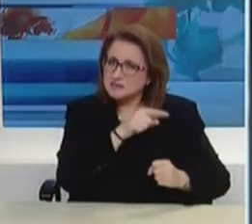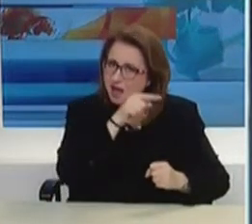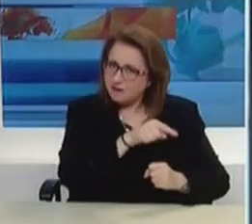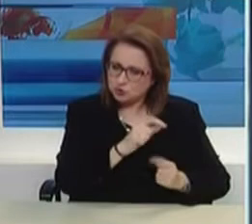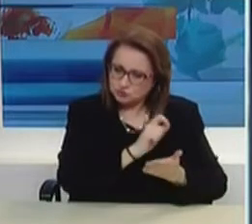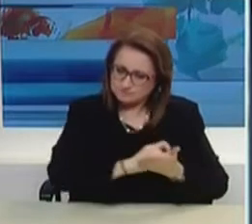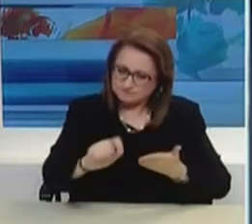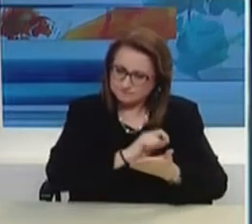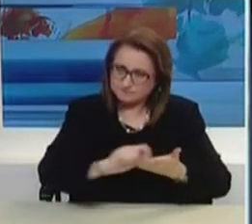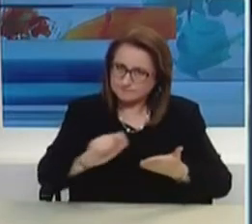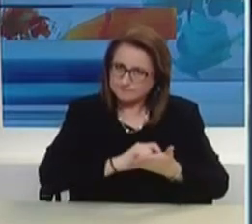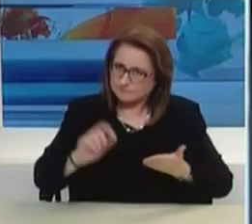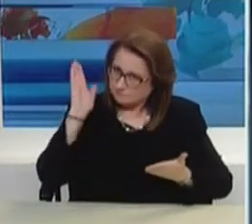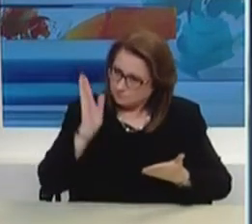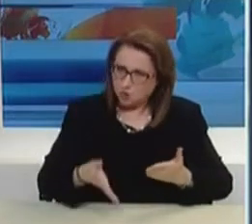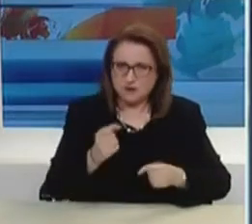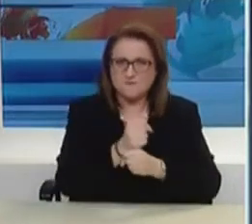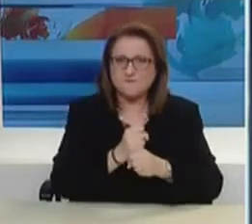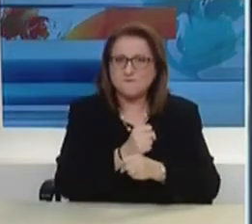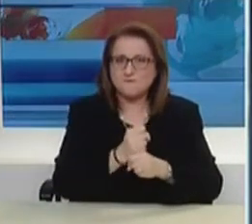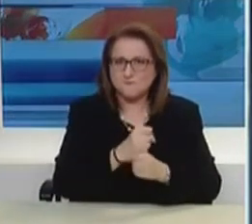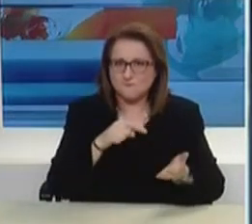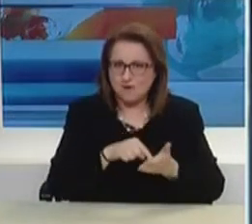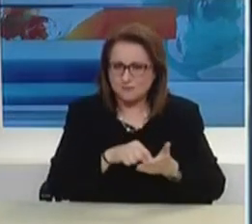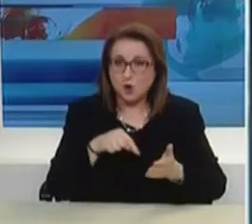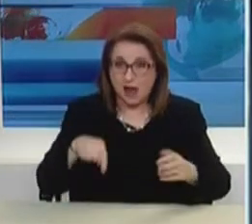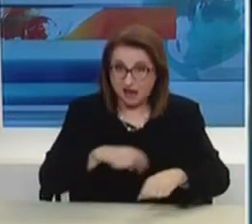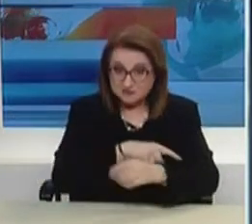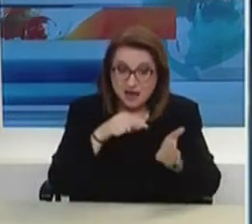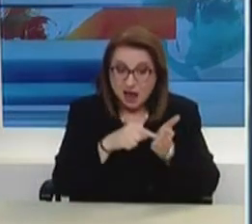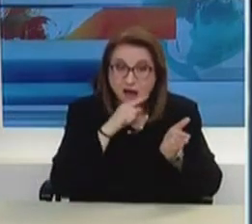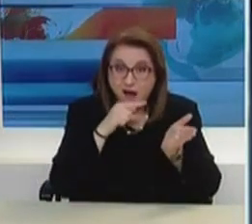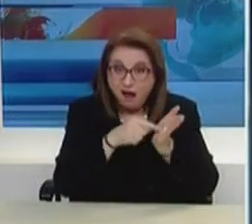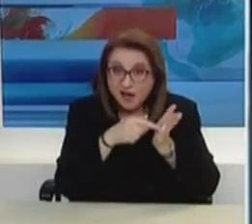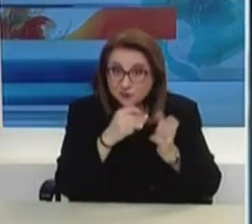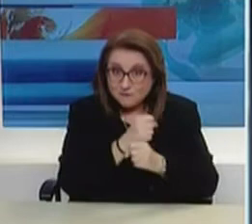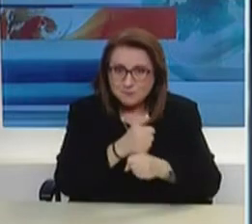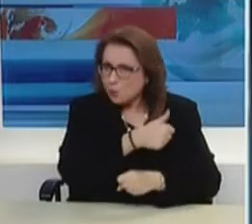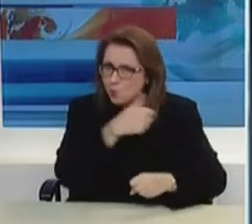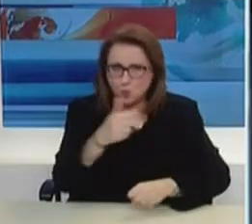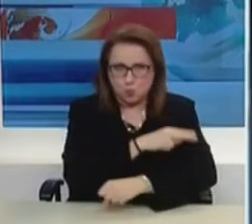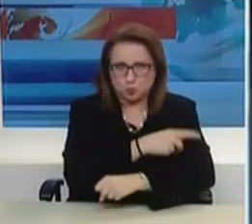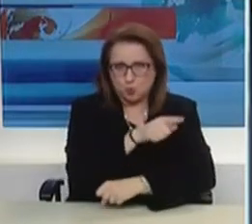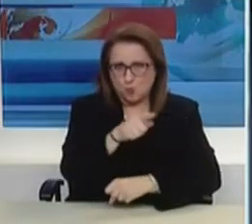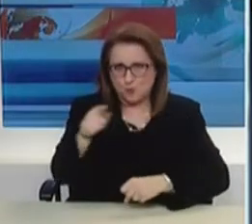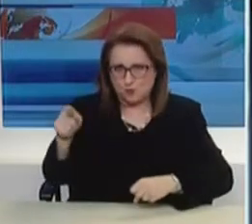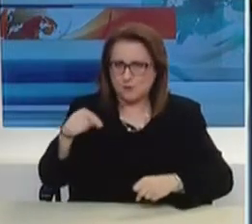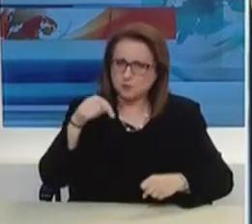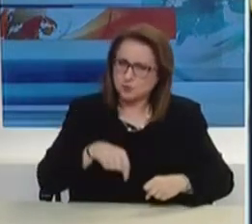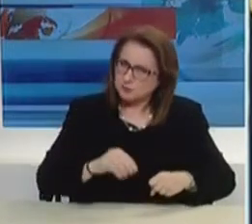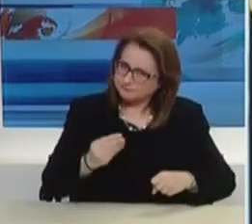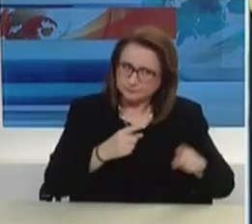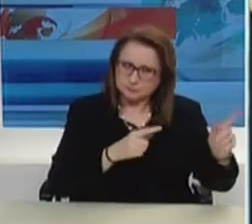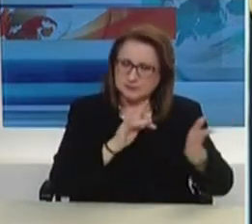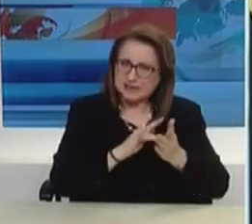μπορέσει να συνταγογραφήσει την αγωγή η οποία αυτή τη στιγμή δίνεται μόνο στο νοσοκομείο και σε εξωτερικούς ασθενείς με βάση κριτήρια.